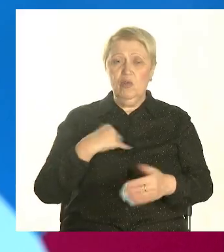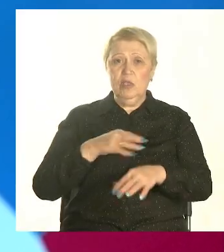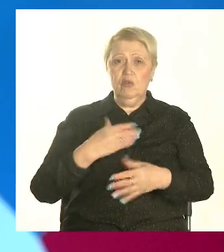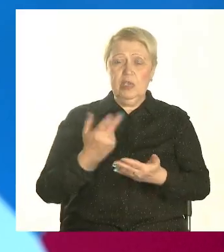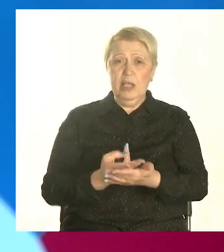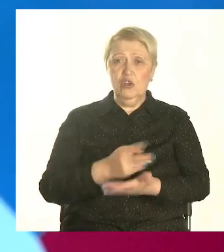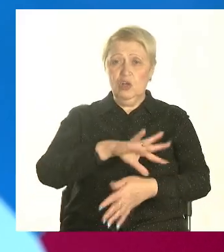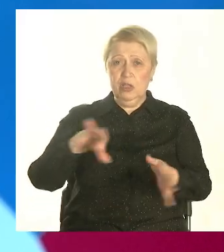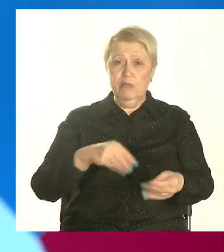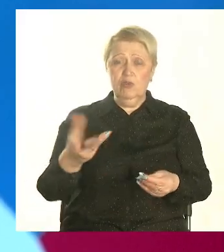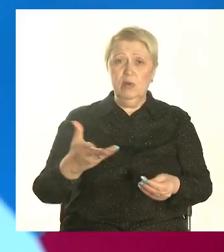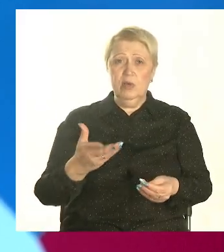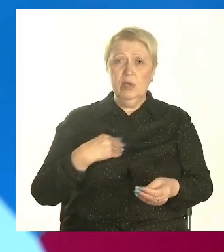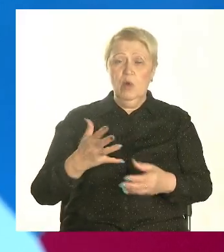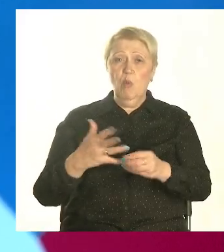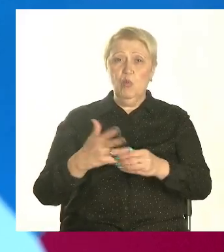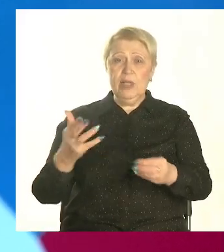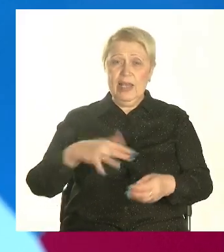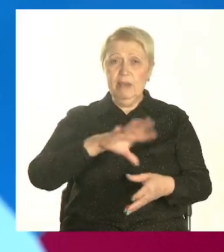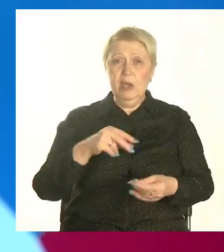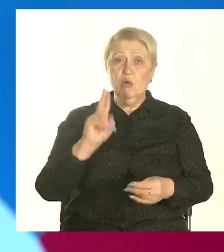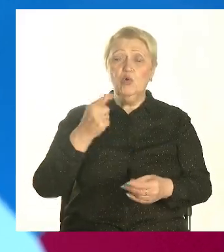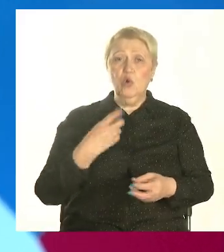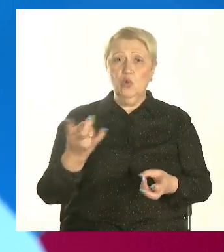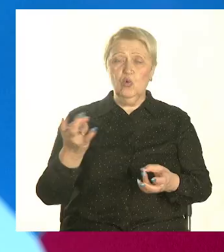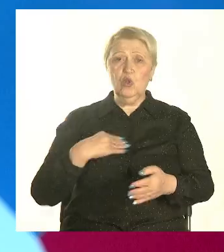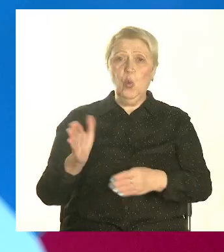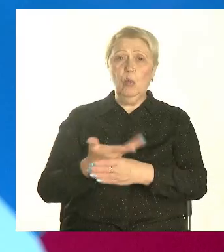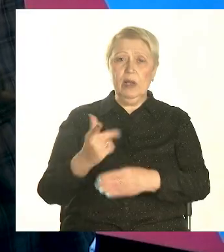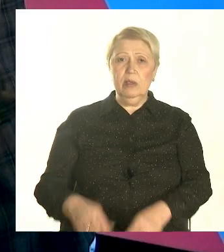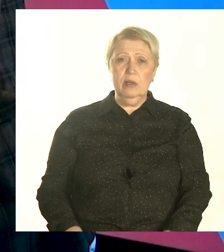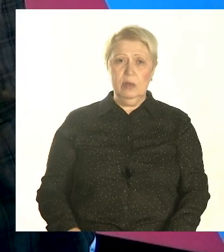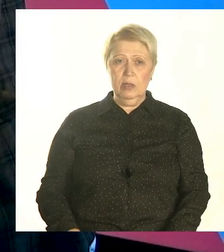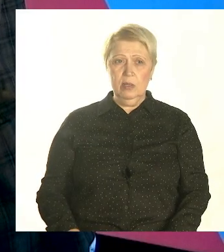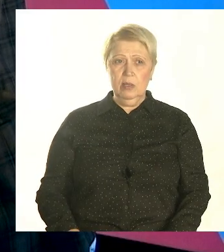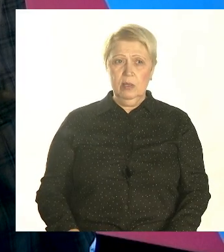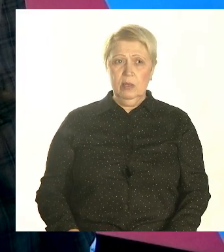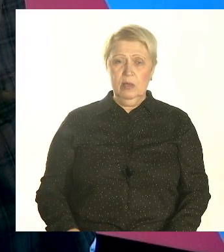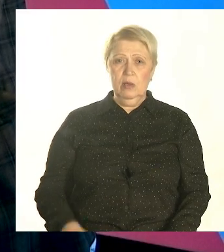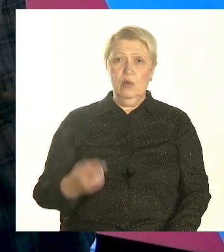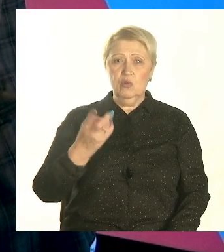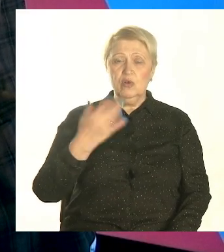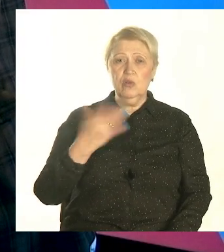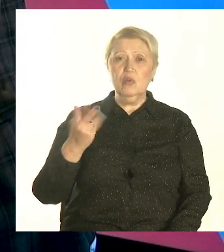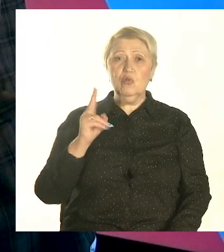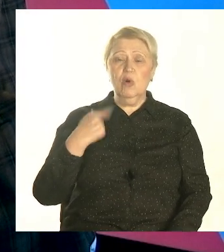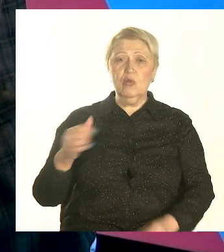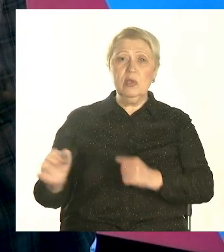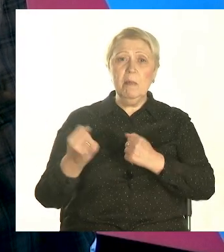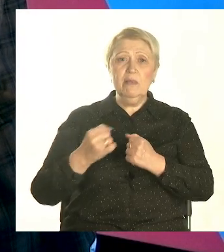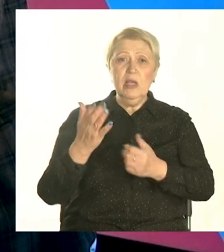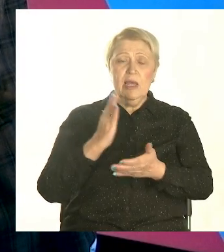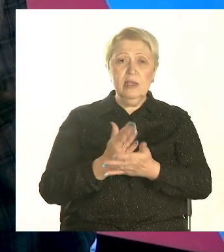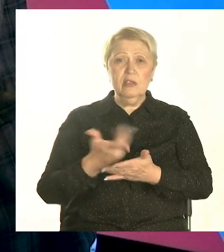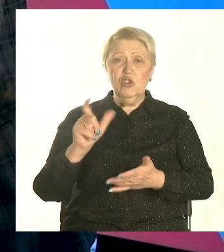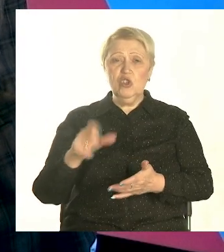площадке контейнерной. Вот этот мусор кто убрать должен? Погрузки региональный оператор должен. Подборщик предусмотрен в штате? Потому что, насколько я понимаю,